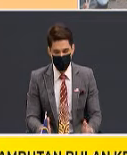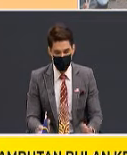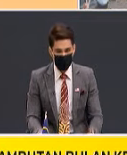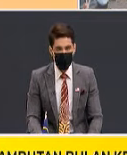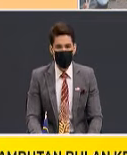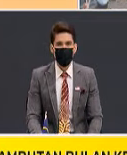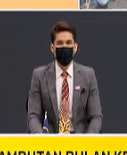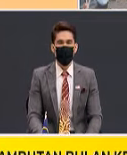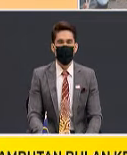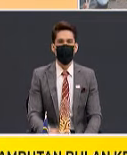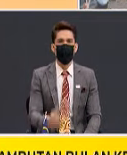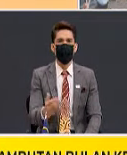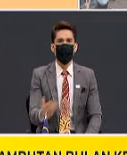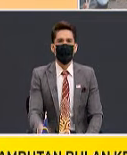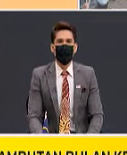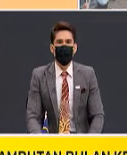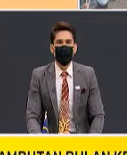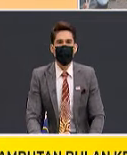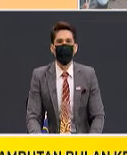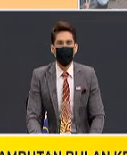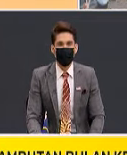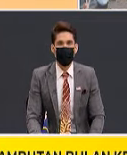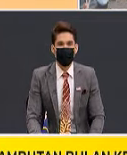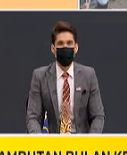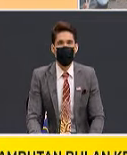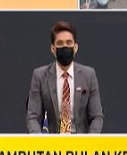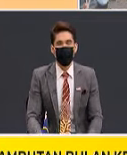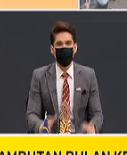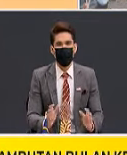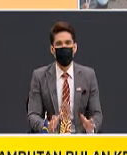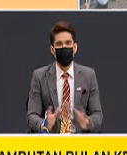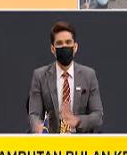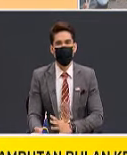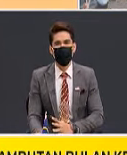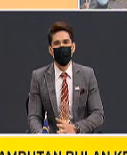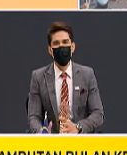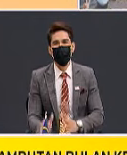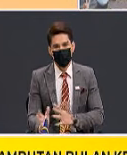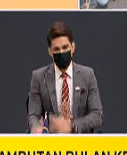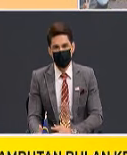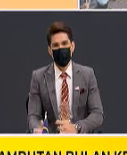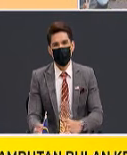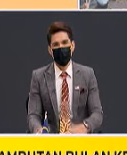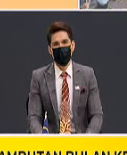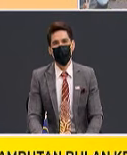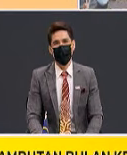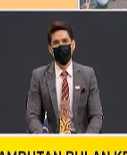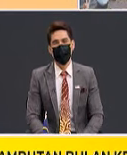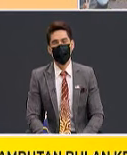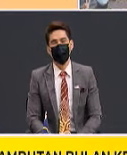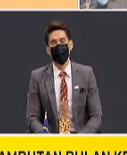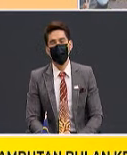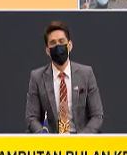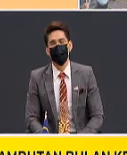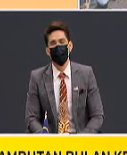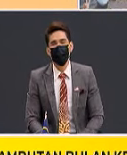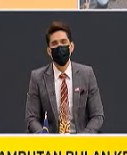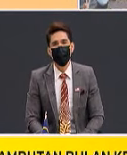juga sama. Jadi mungkin ada sebab kenapa logo dan juga tema itu dikekalkan pada tahun ini.